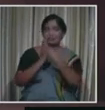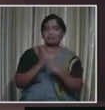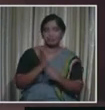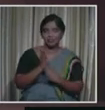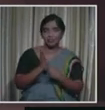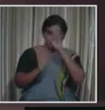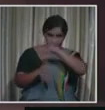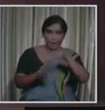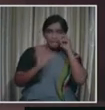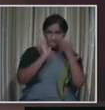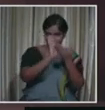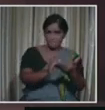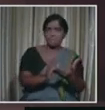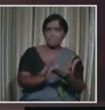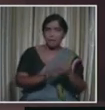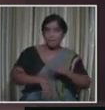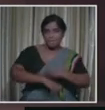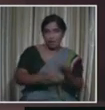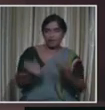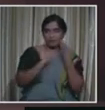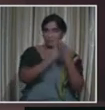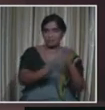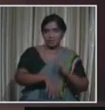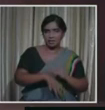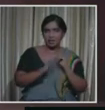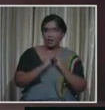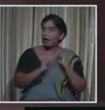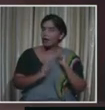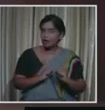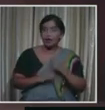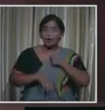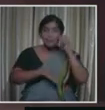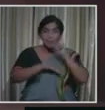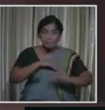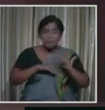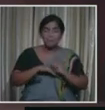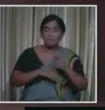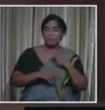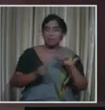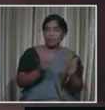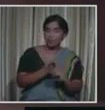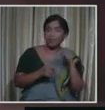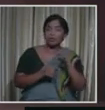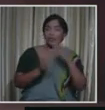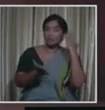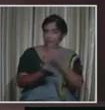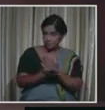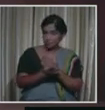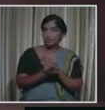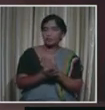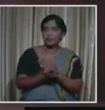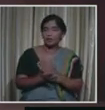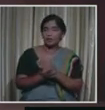liat penan nama. Mami kahal ikan naya megat. Insa muka dikeri. Selasum kara pahara. Es pahara velakki masandaha.